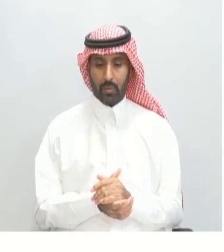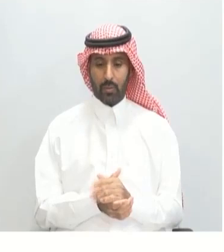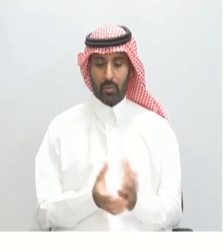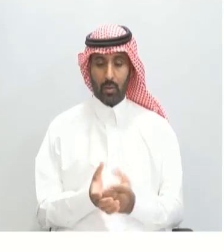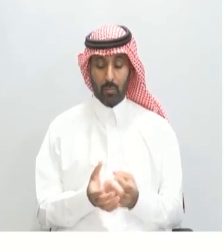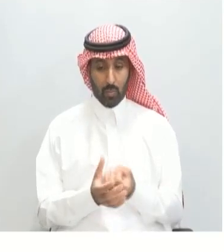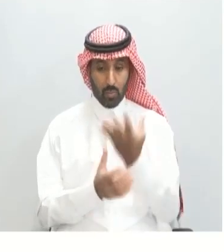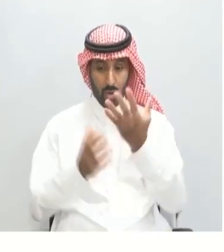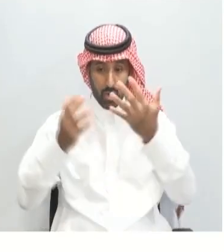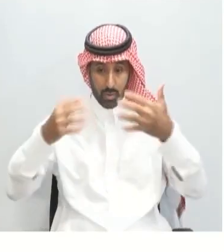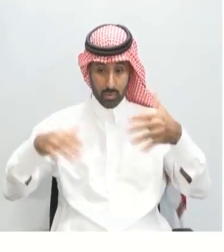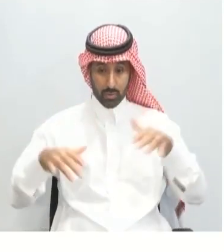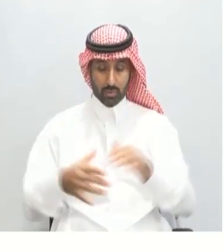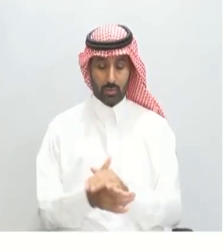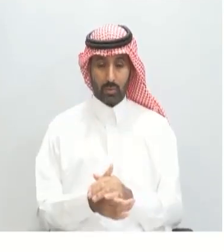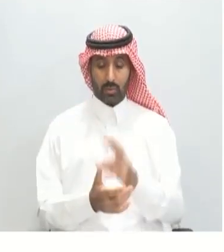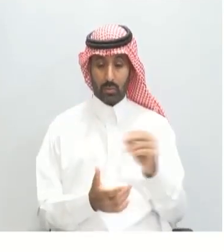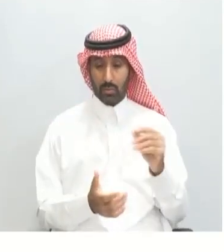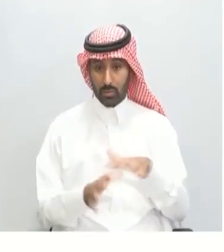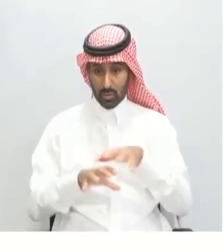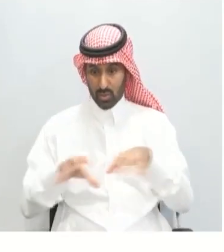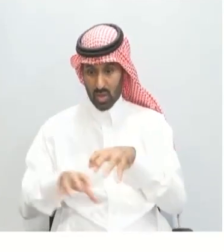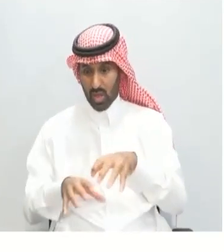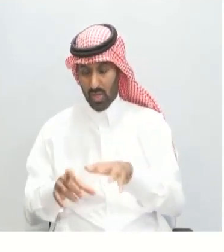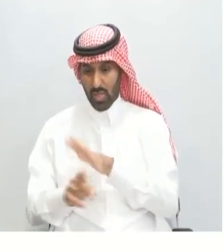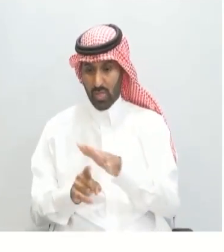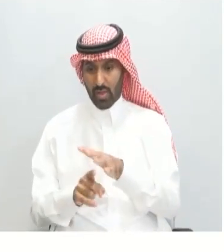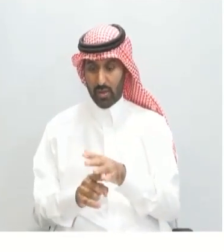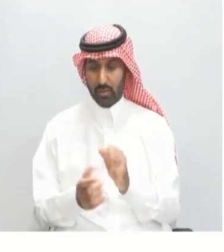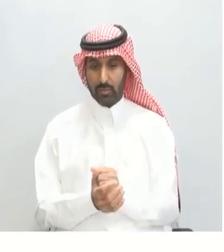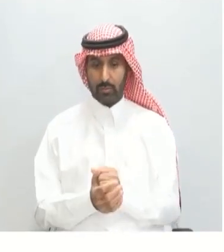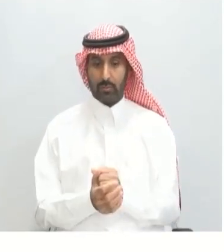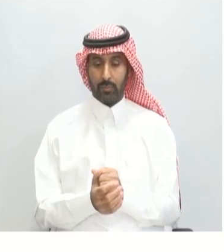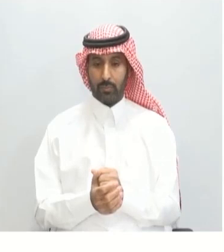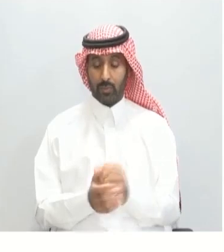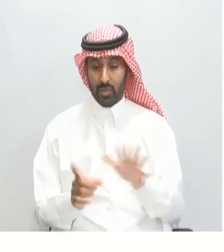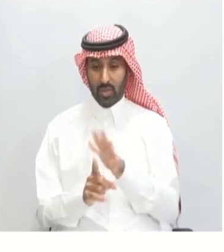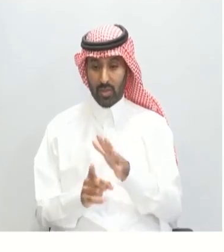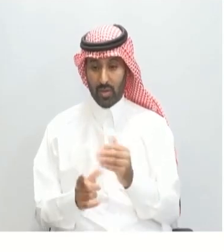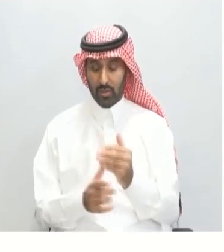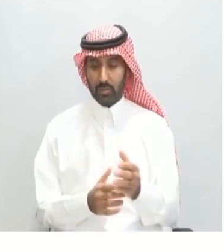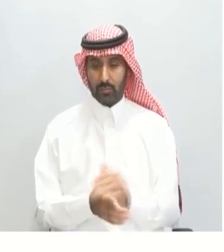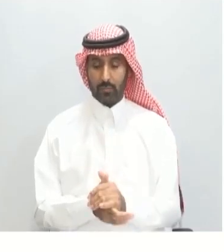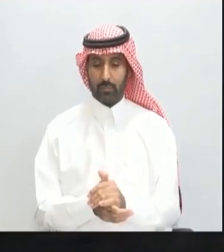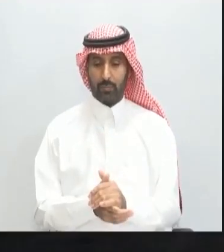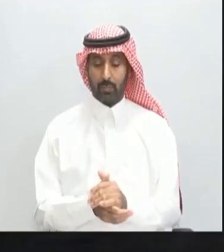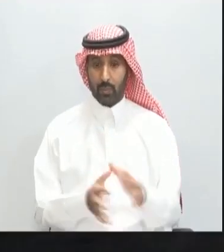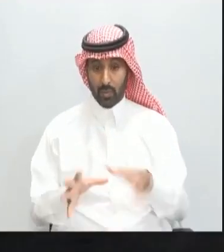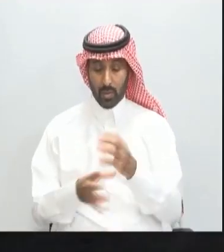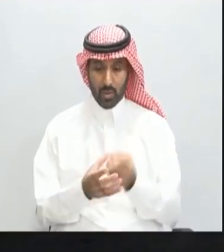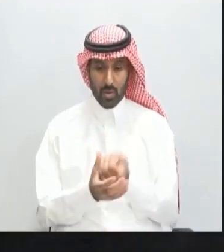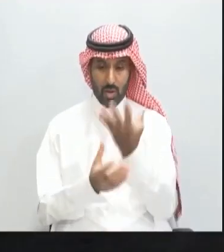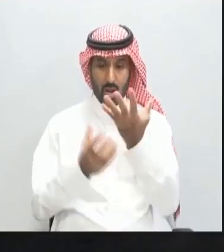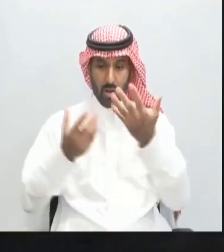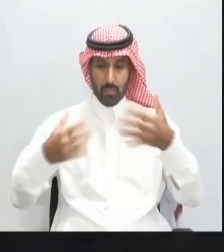البراكين ابناء وبنات الطلاب كمال الزلازل اثار وتاثيرات ايضا للبراكين